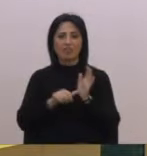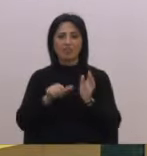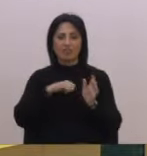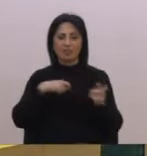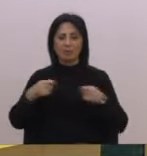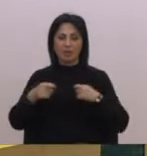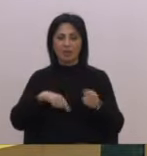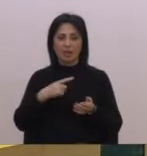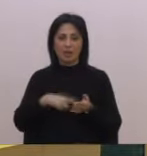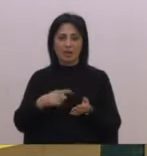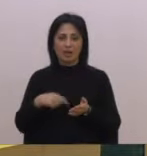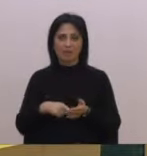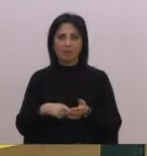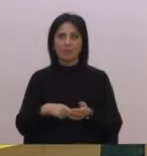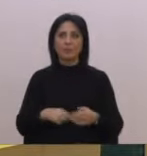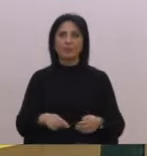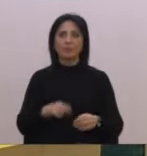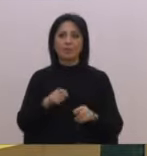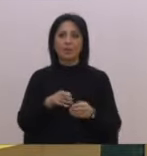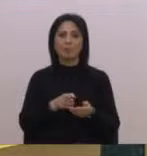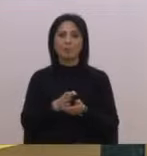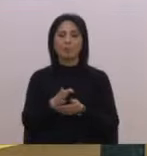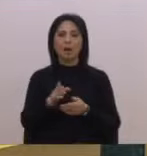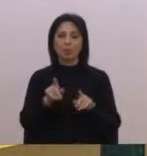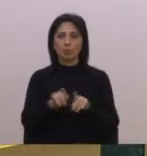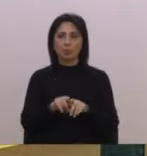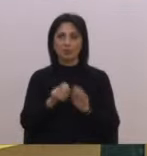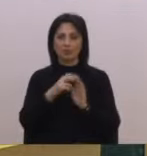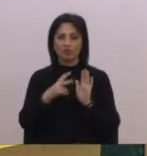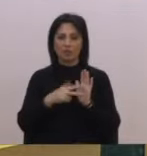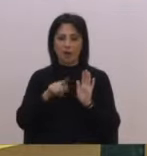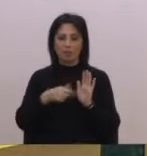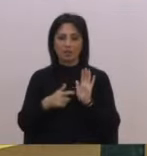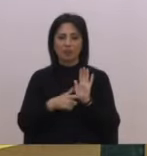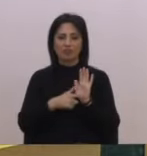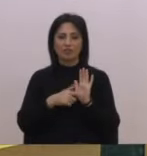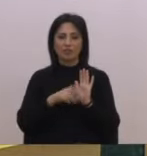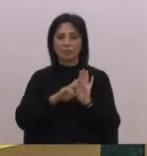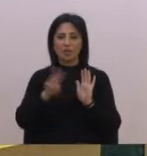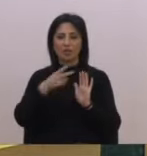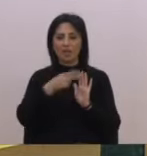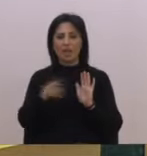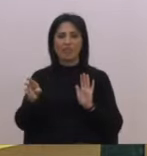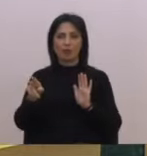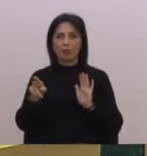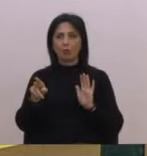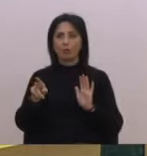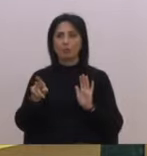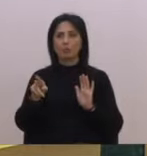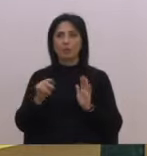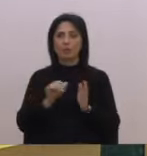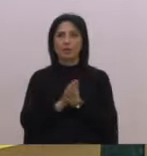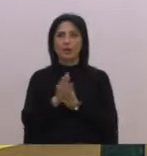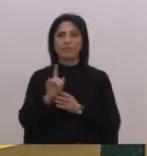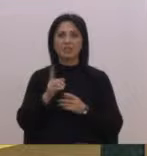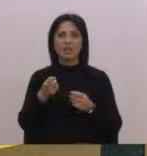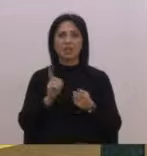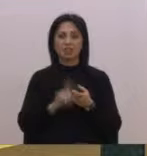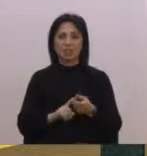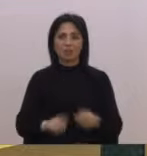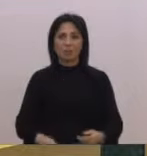ქალაქს და ამ მიმართულებით 18.7 მილიონი ევრო დაიხარჯა. Რაც